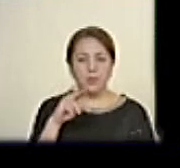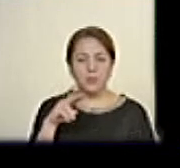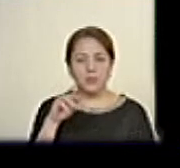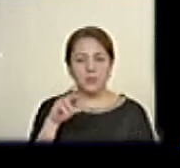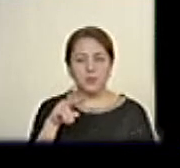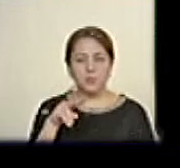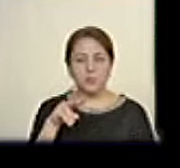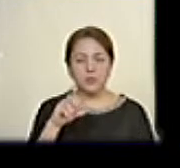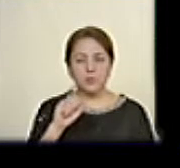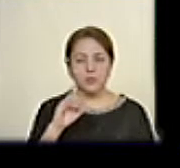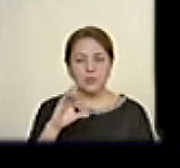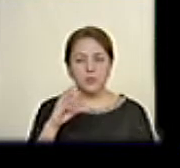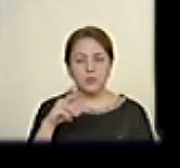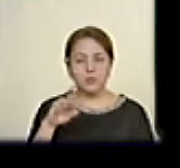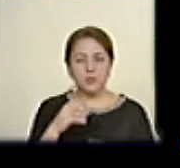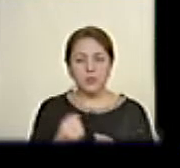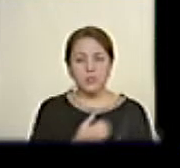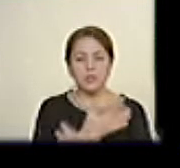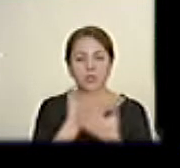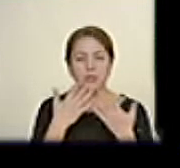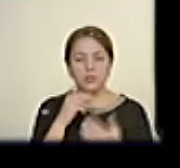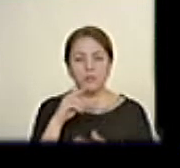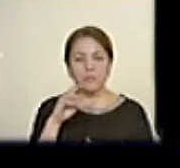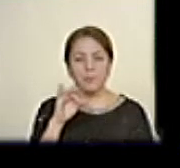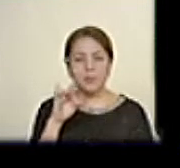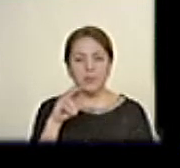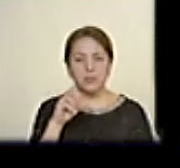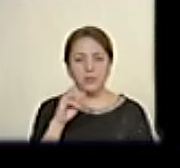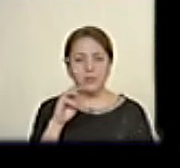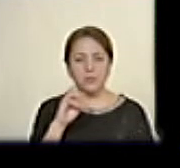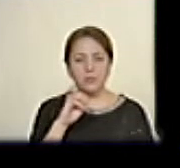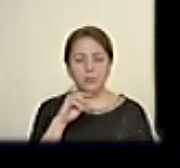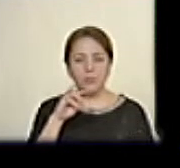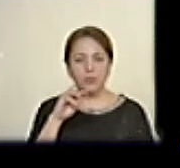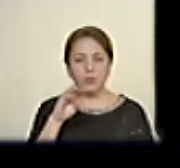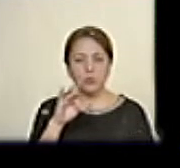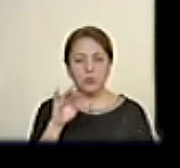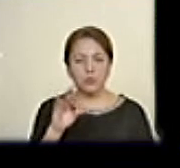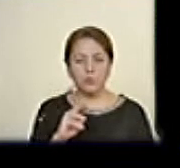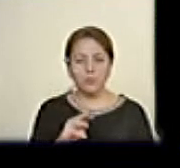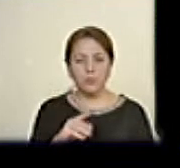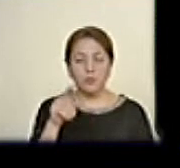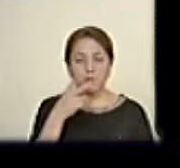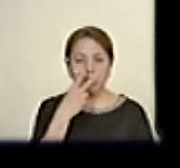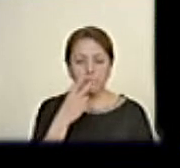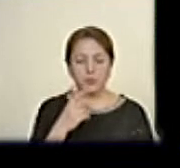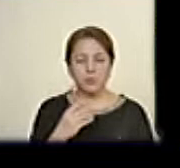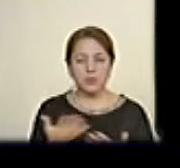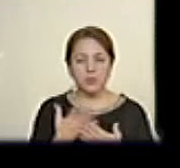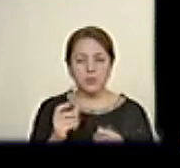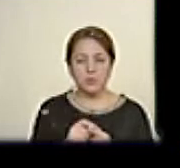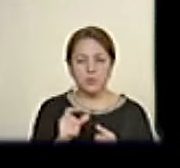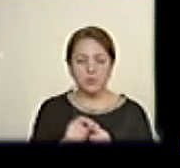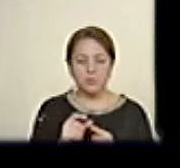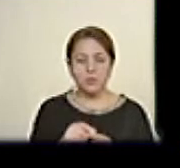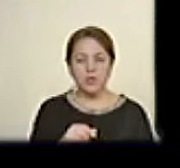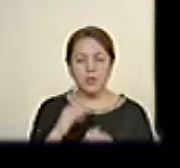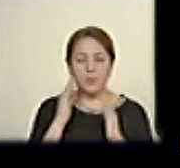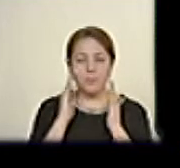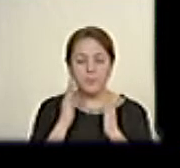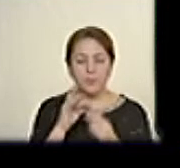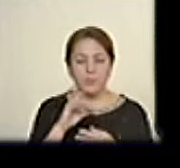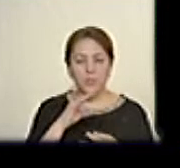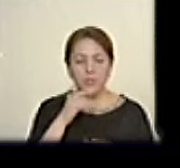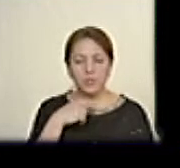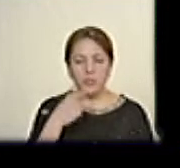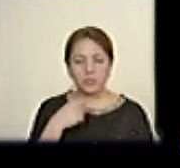Далее следует олицетворение, качаясь, шепчет, шаловливо и, наконец, прямая речь. Три